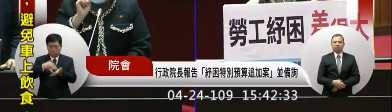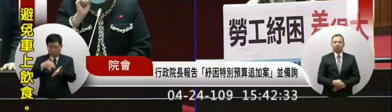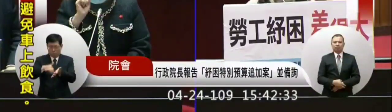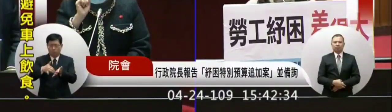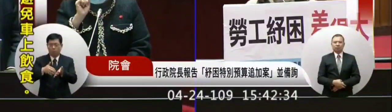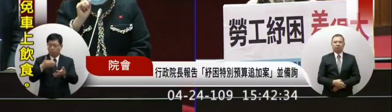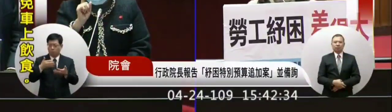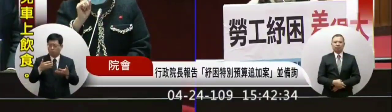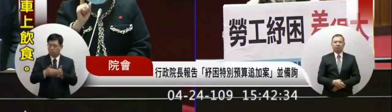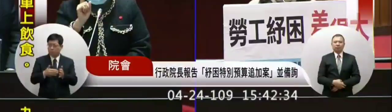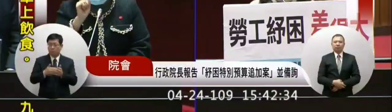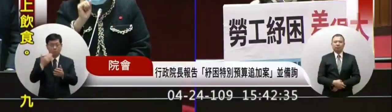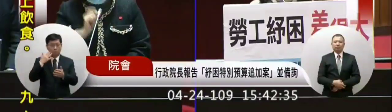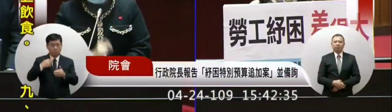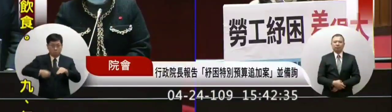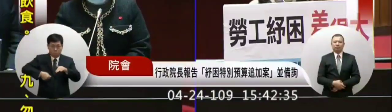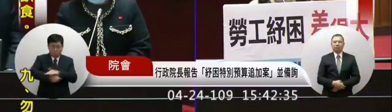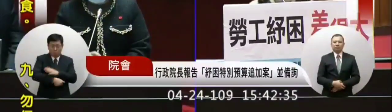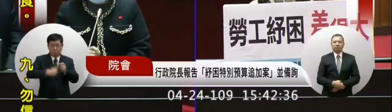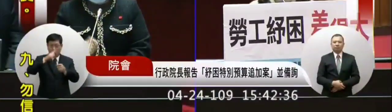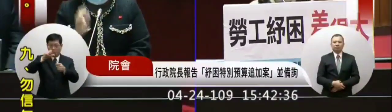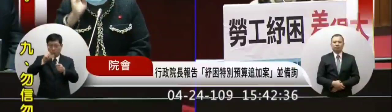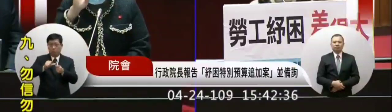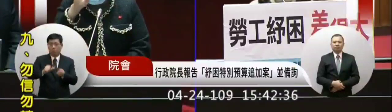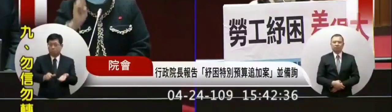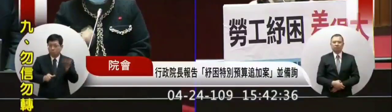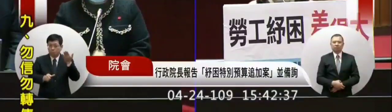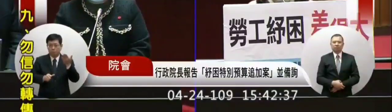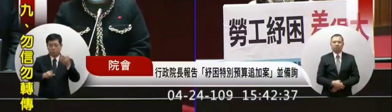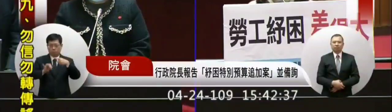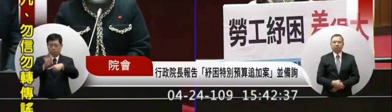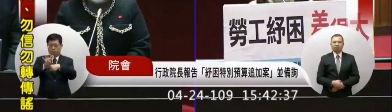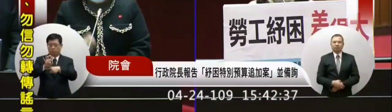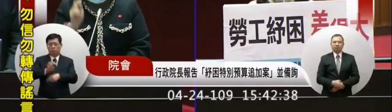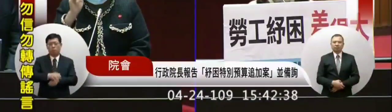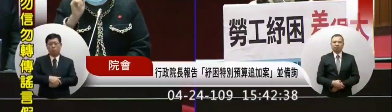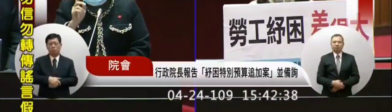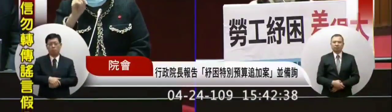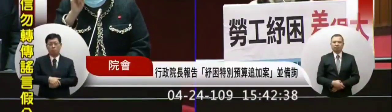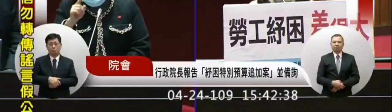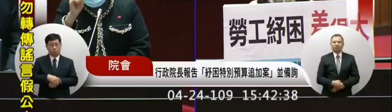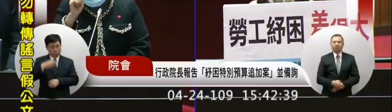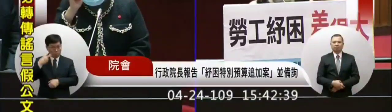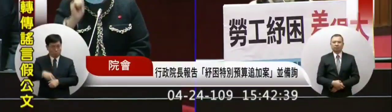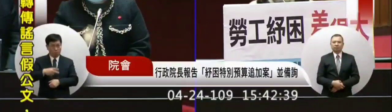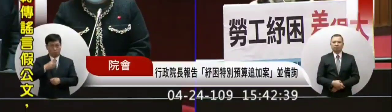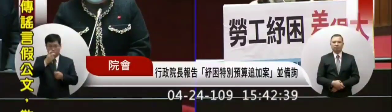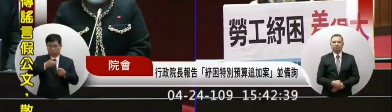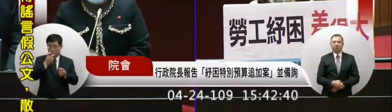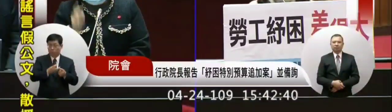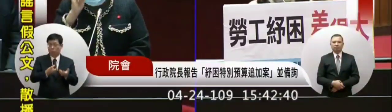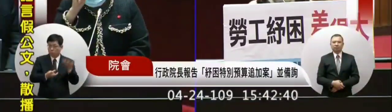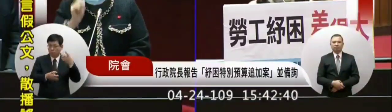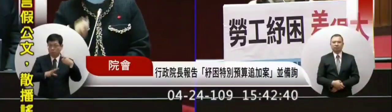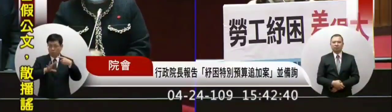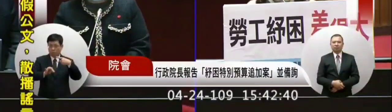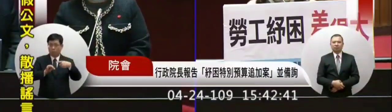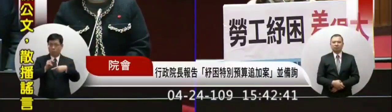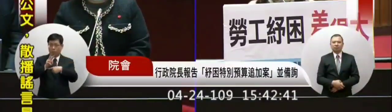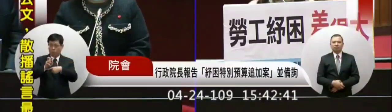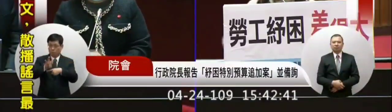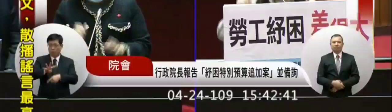哈，投保15年以上的占了40%，甚至投保20年以上的占